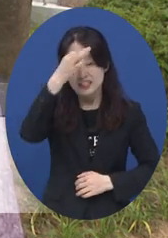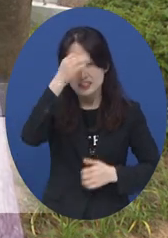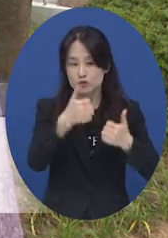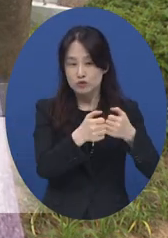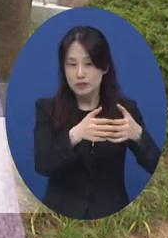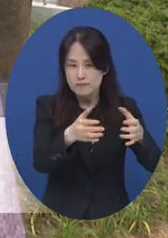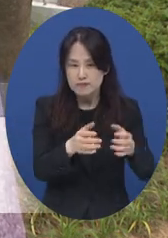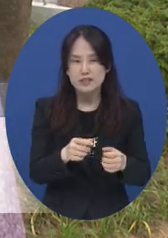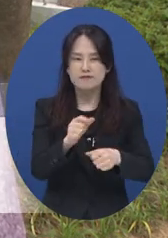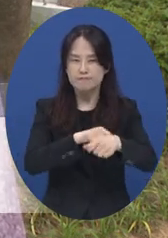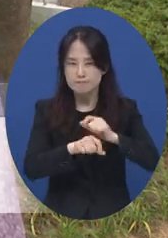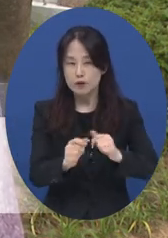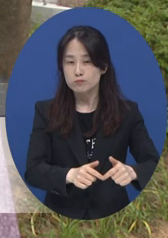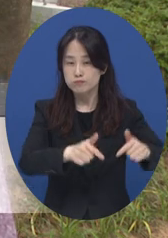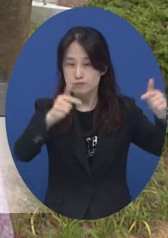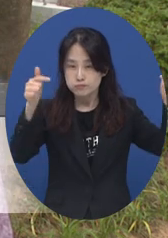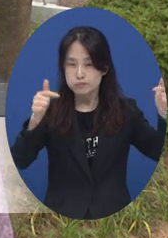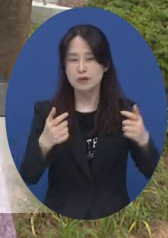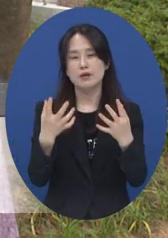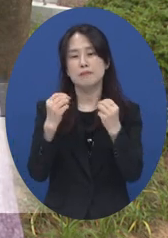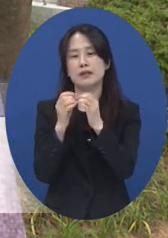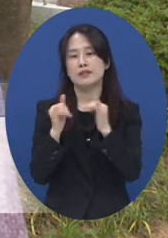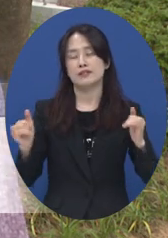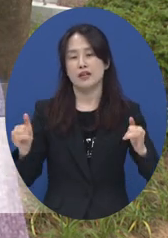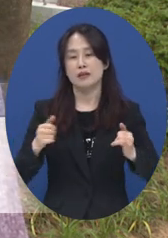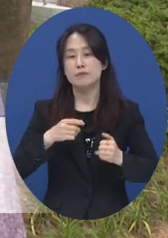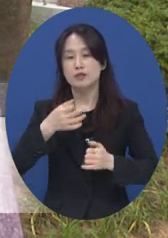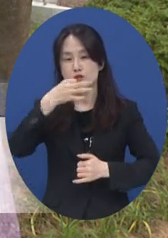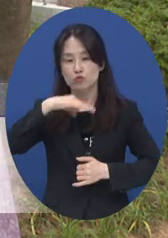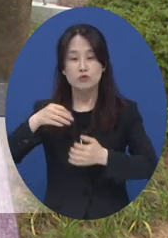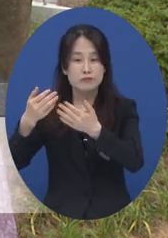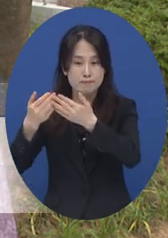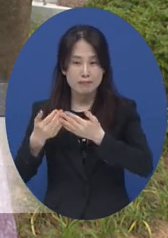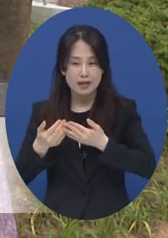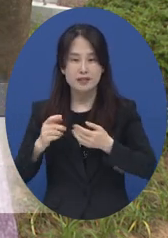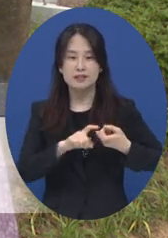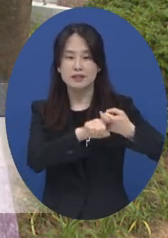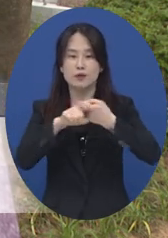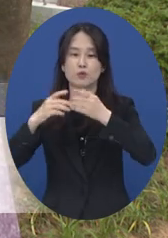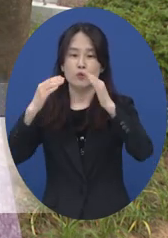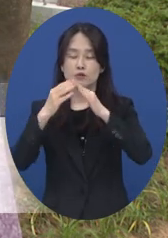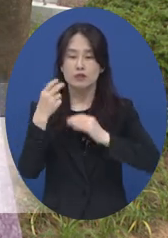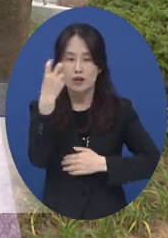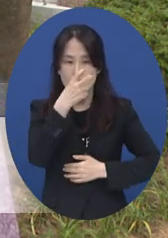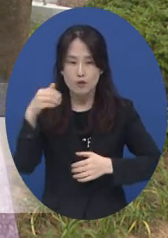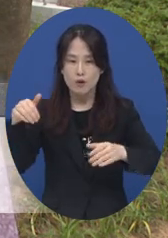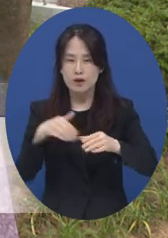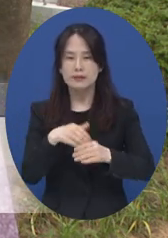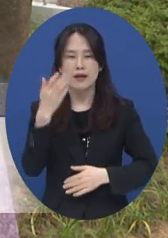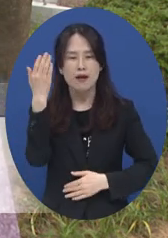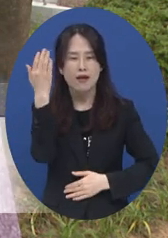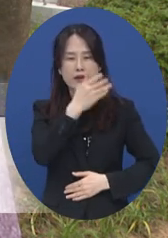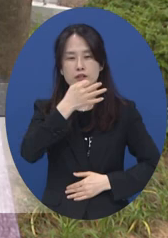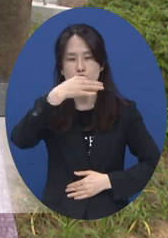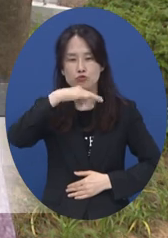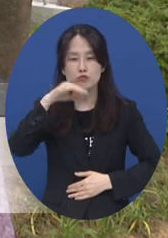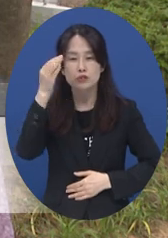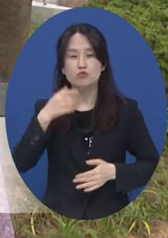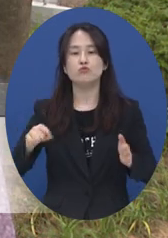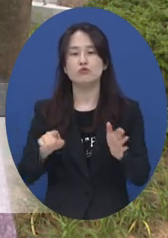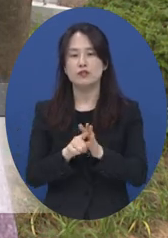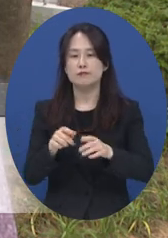적극 확대 하여 많은 도민들이 혜택을 뭐 공동주택 관리 문화가 투명하고 효율적으로